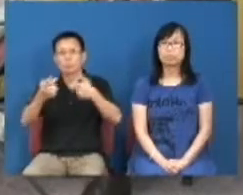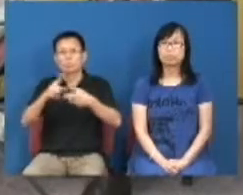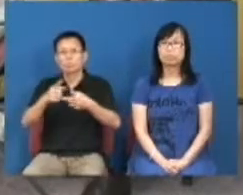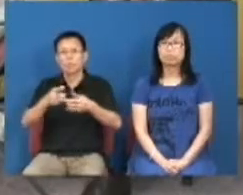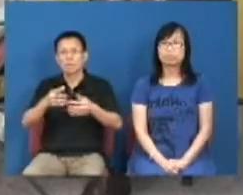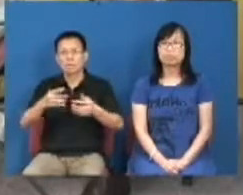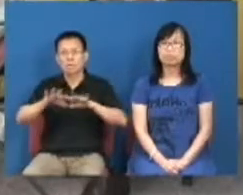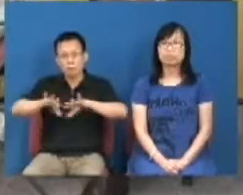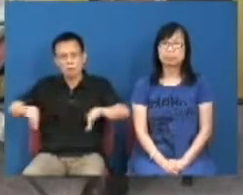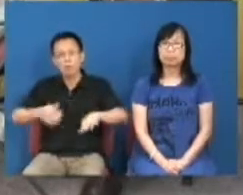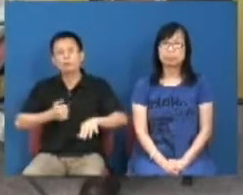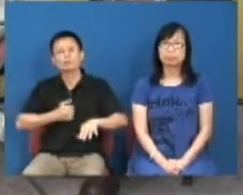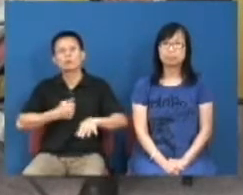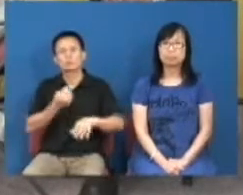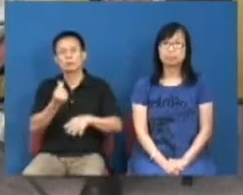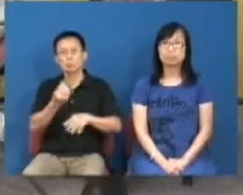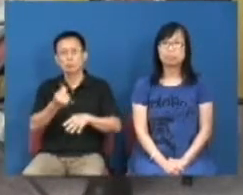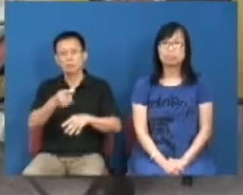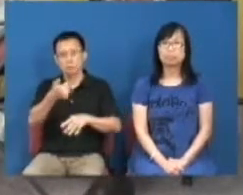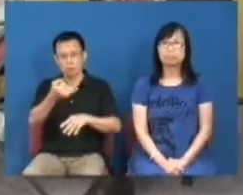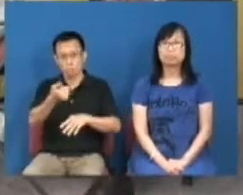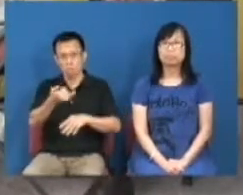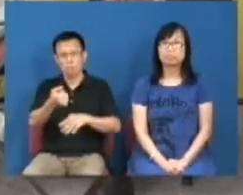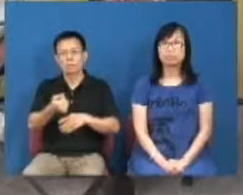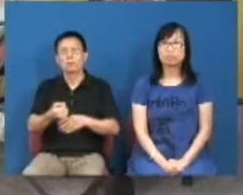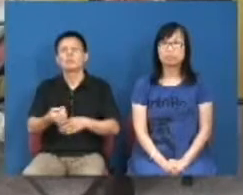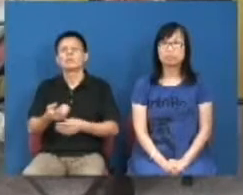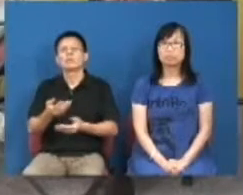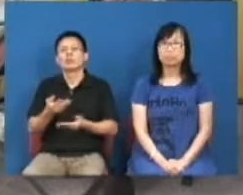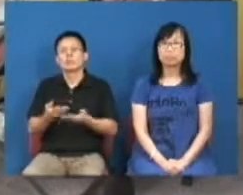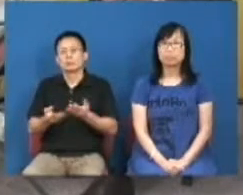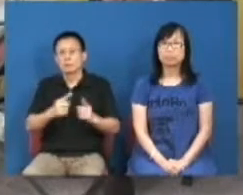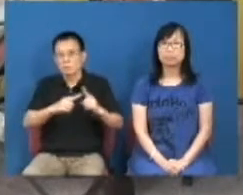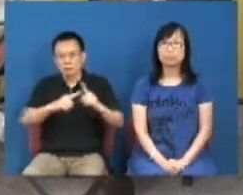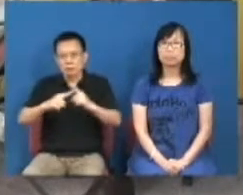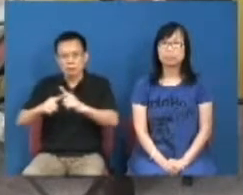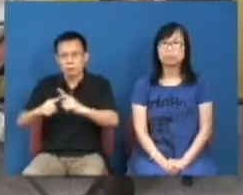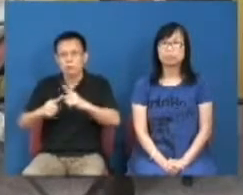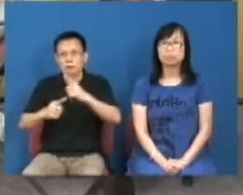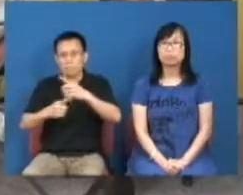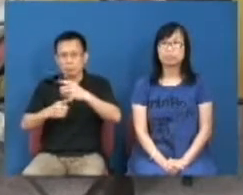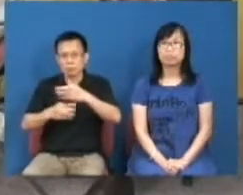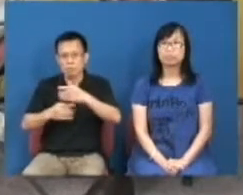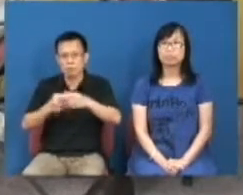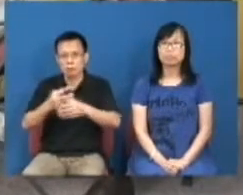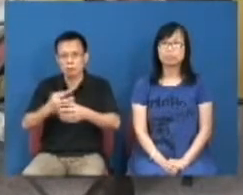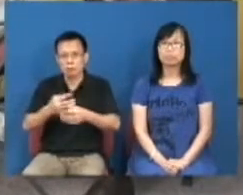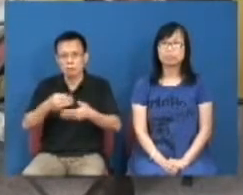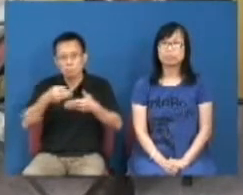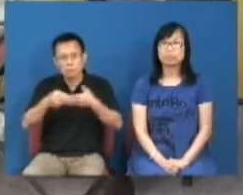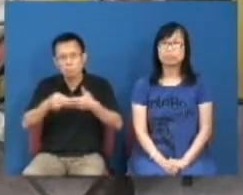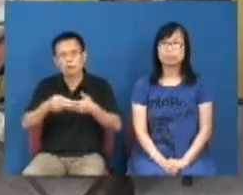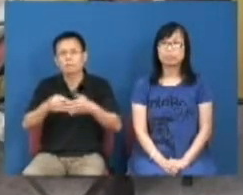素啦，譬如就是说究竟我们的市民几时会接触调解这个课